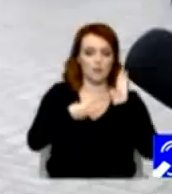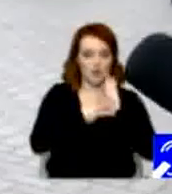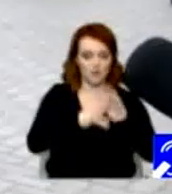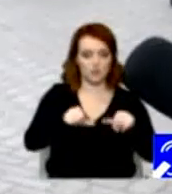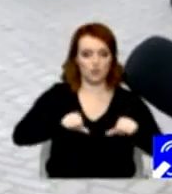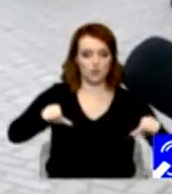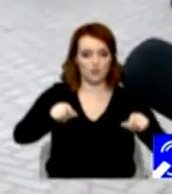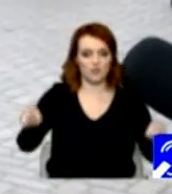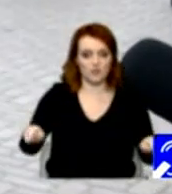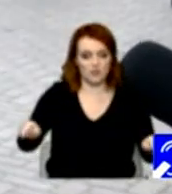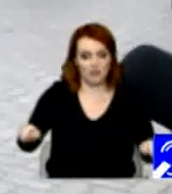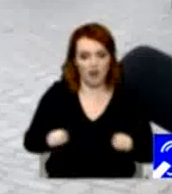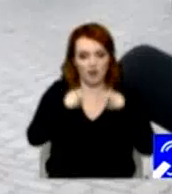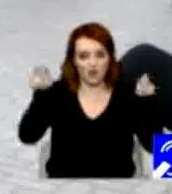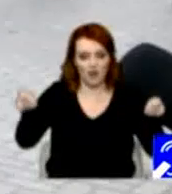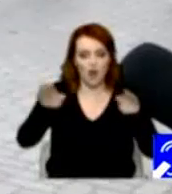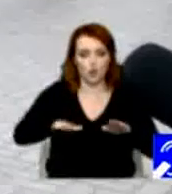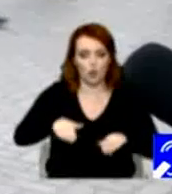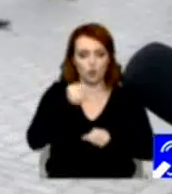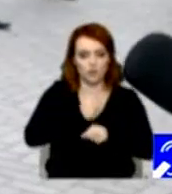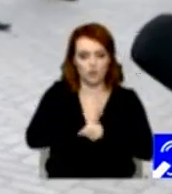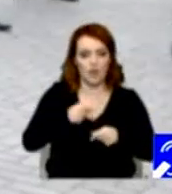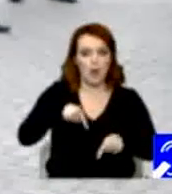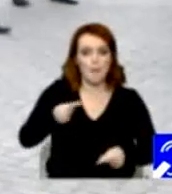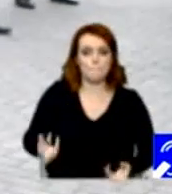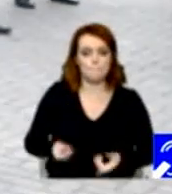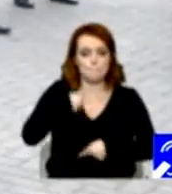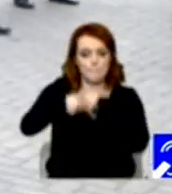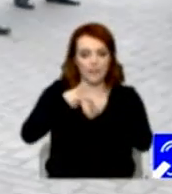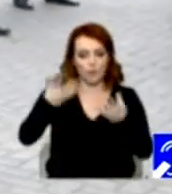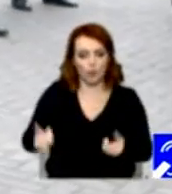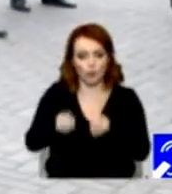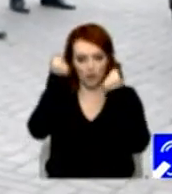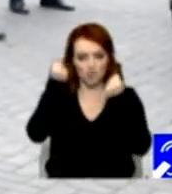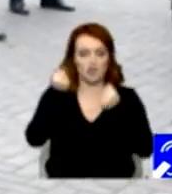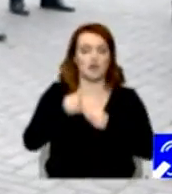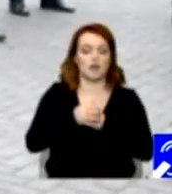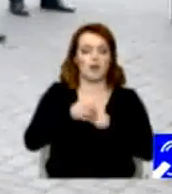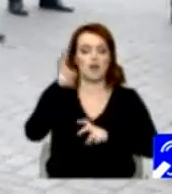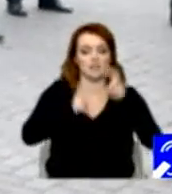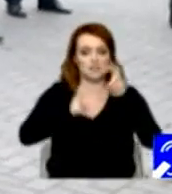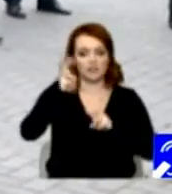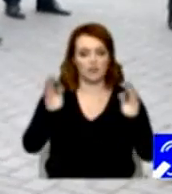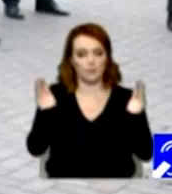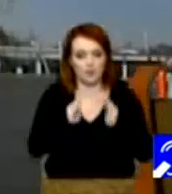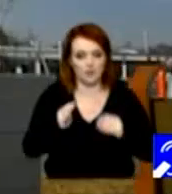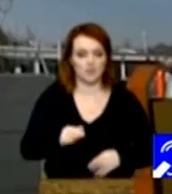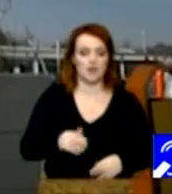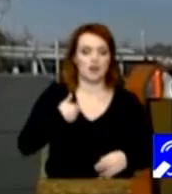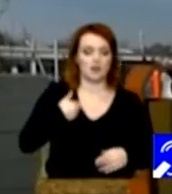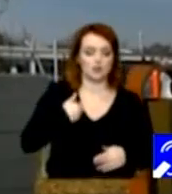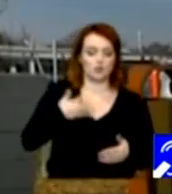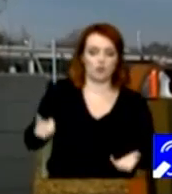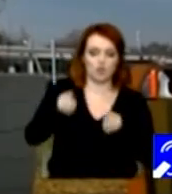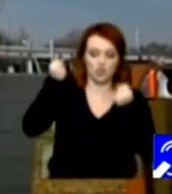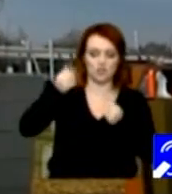a crea locuri de muncă prin încurajarea dezvoltării întreprinderilor mici și mijlocii și încurajarea investitorilor mm